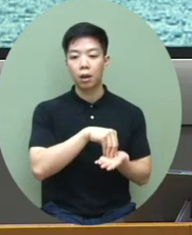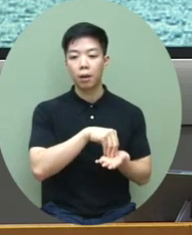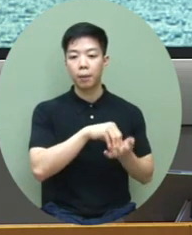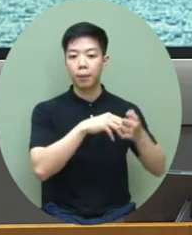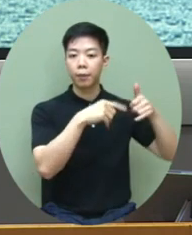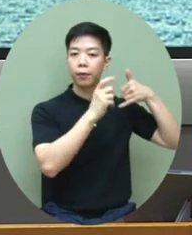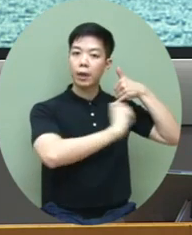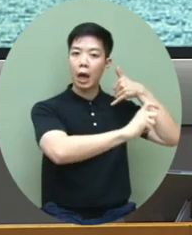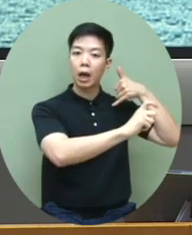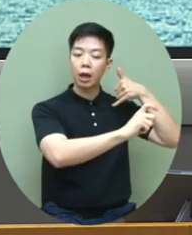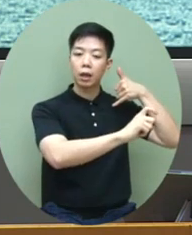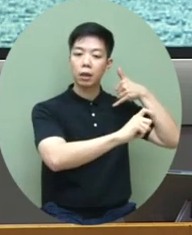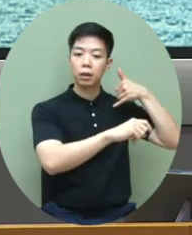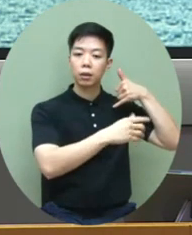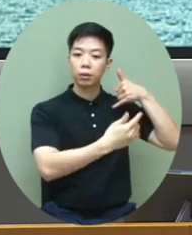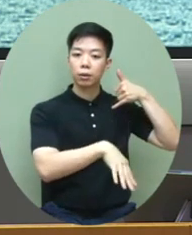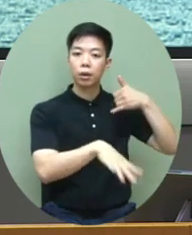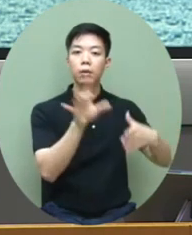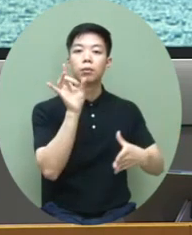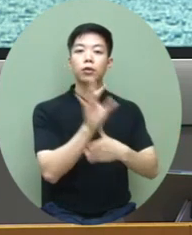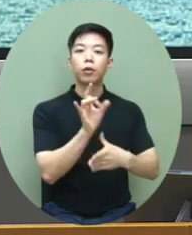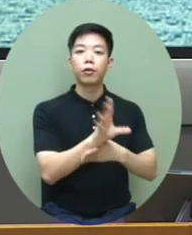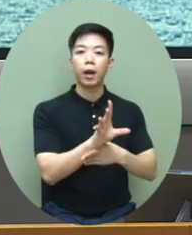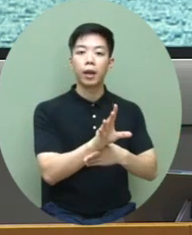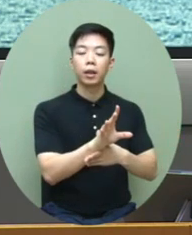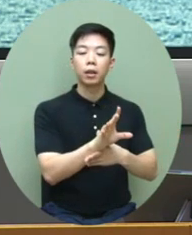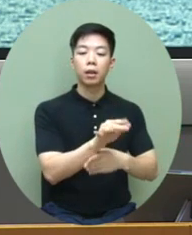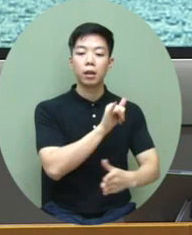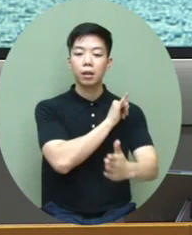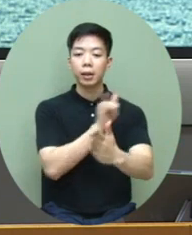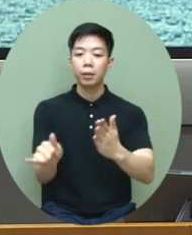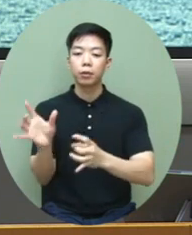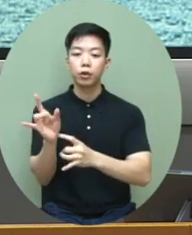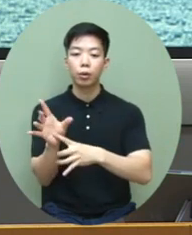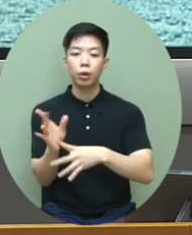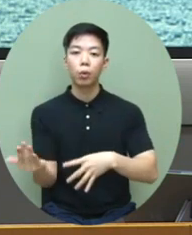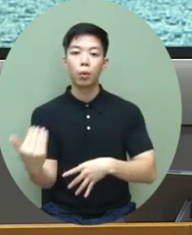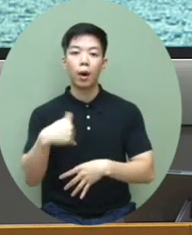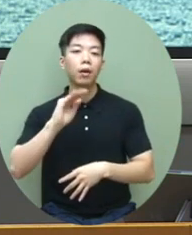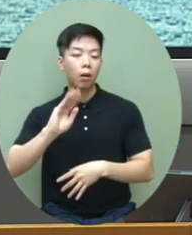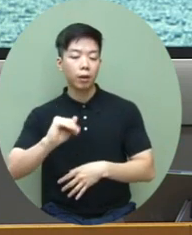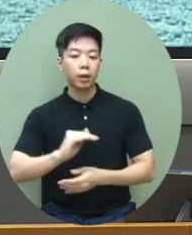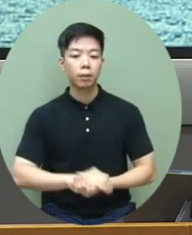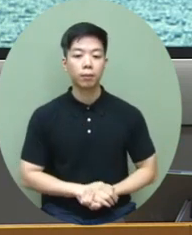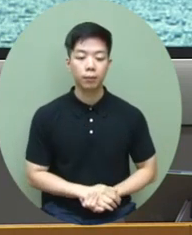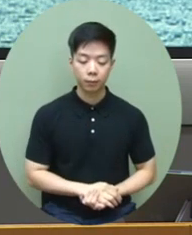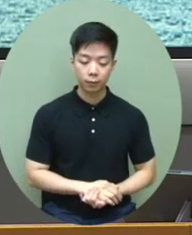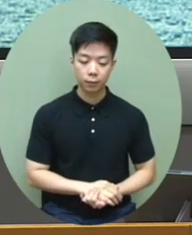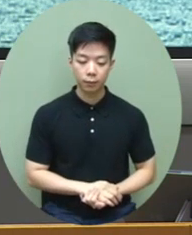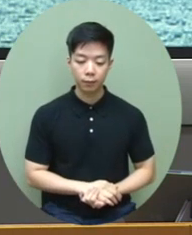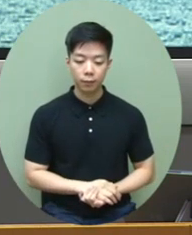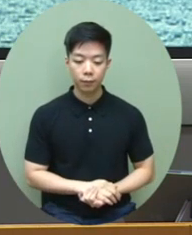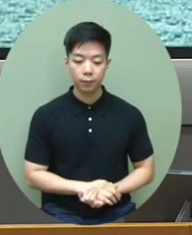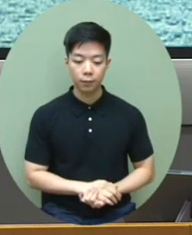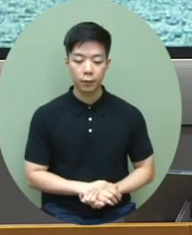快送入去竹篙灣嘅。咁但係如果你要我哋知道你係一個確診個案咧，其